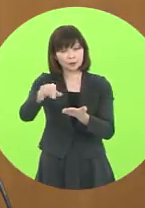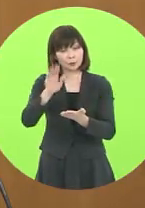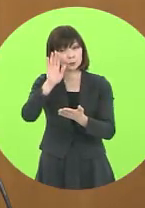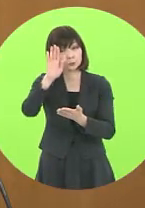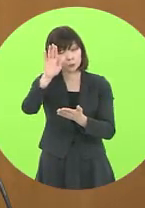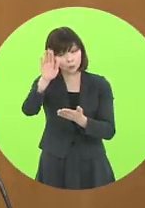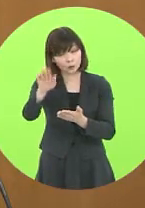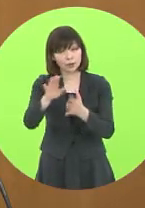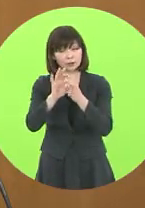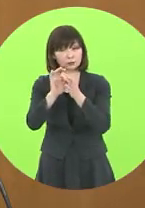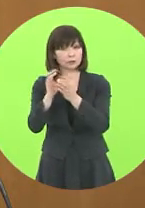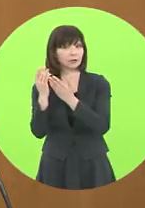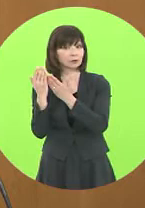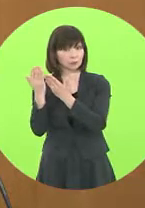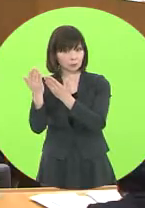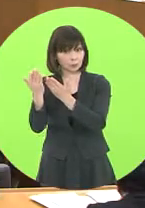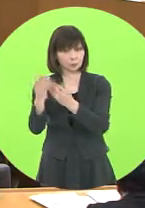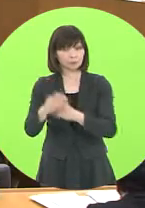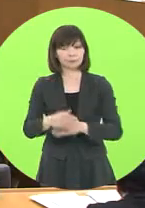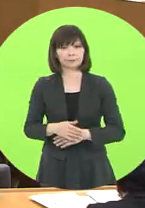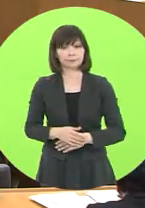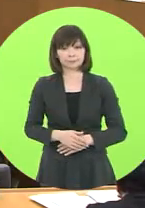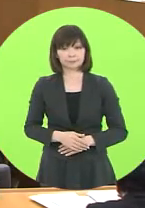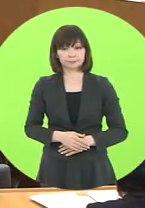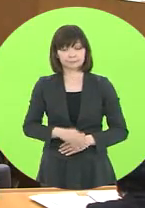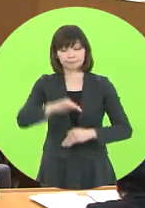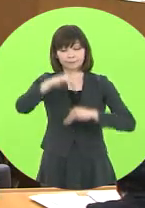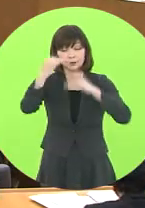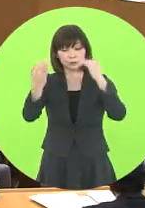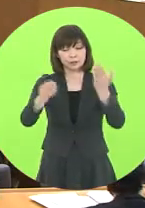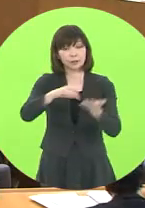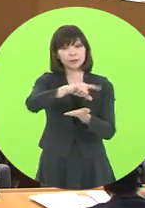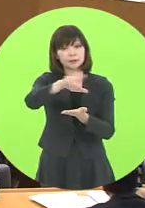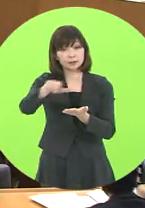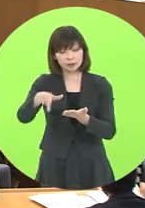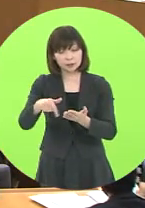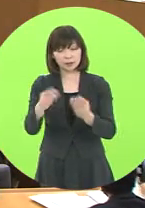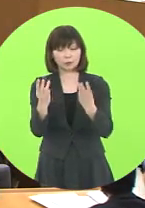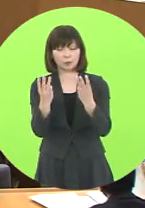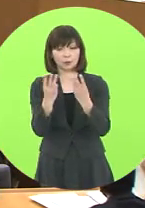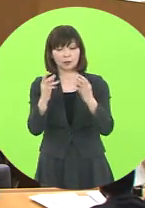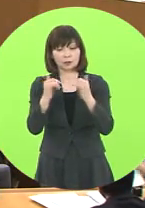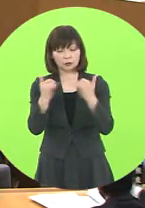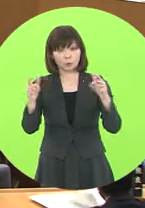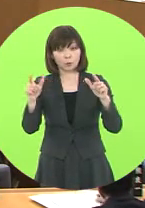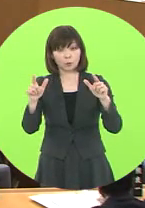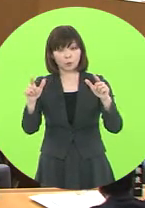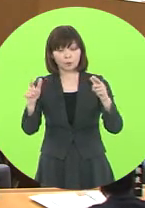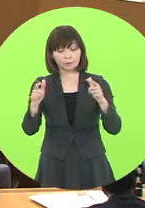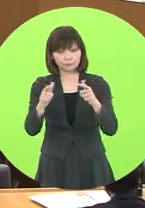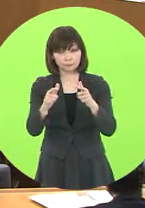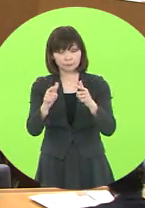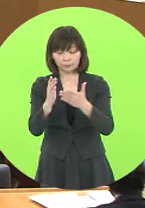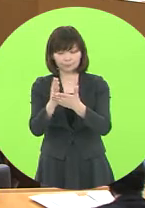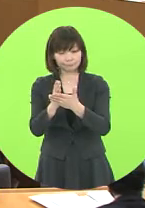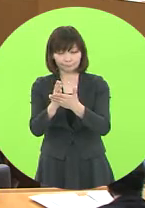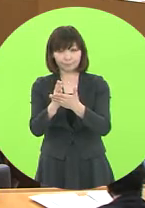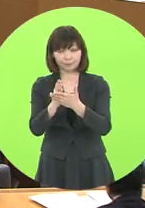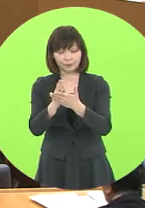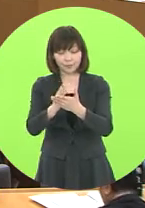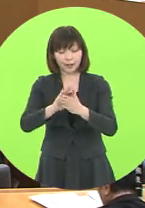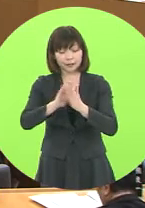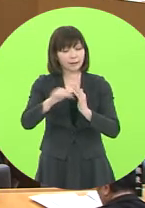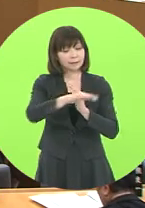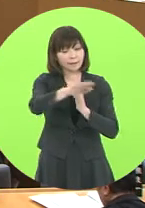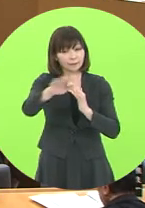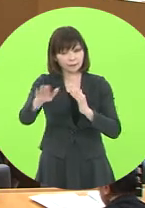望について質問しました。 中山間地域の人口減少に歯止めをかけ、広島県全体の活力を上げ